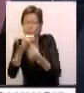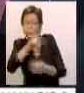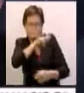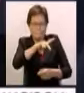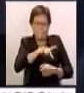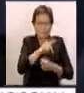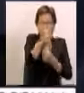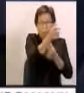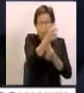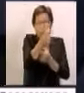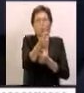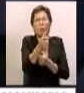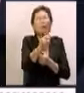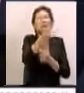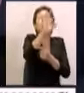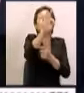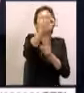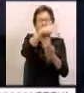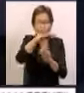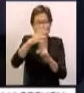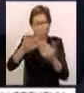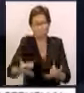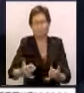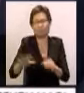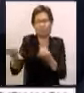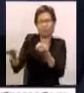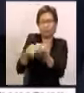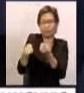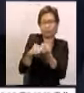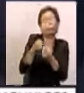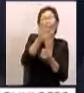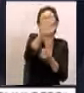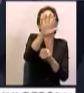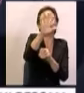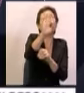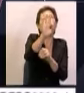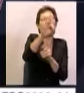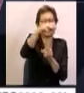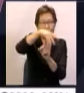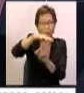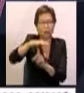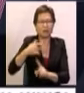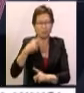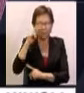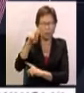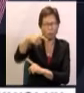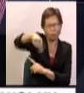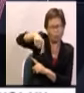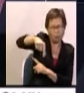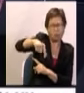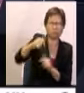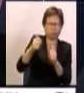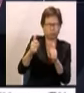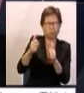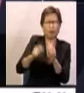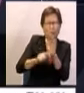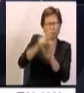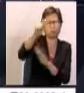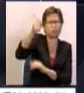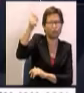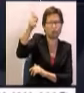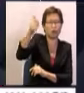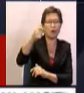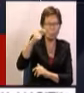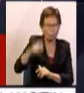dan Penyelamat 9 buah. Digunakan, I think dia punya quality tu, the standards is high, so insyaAllah boleh